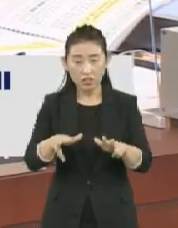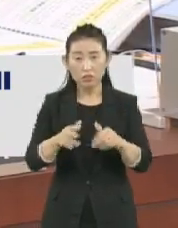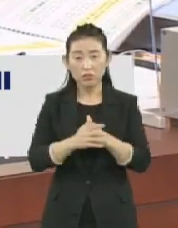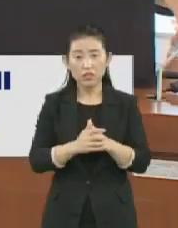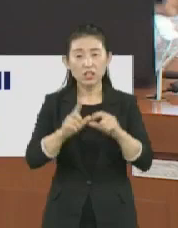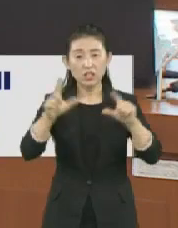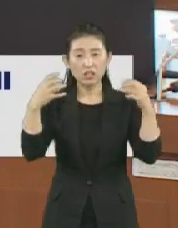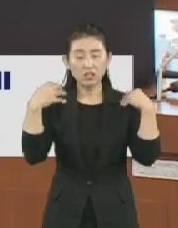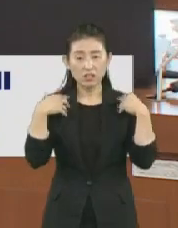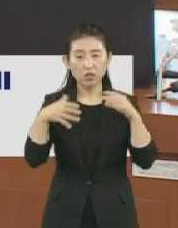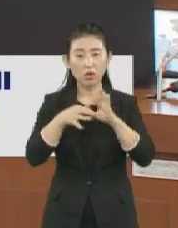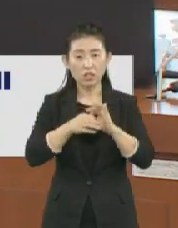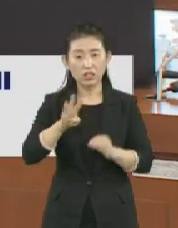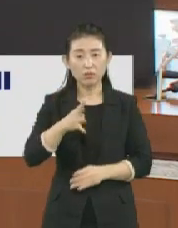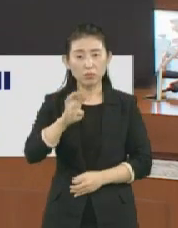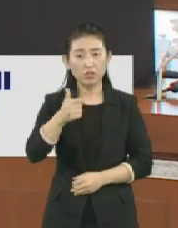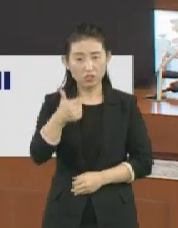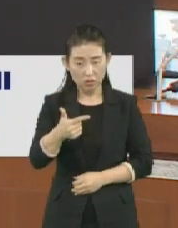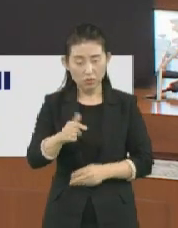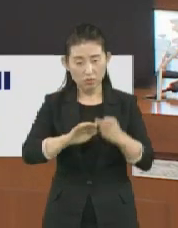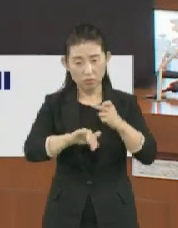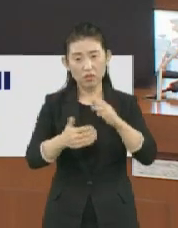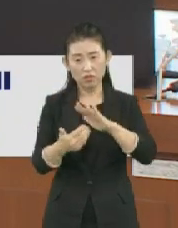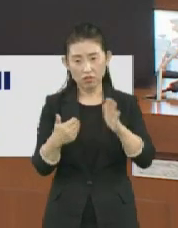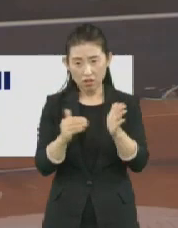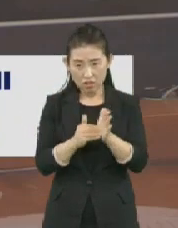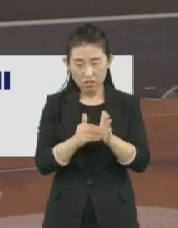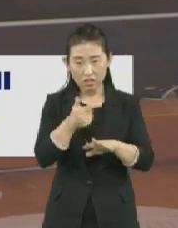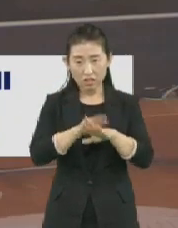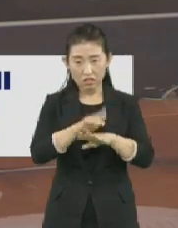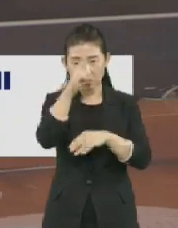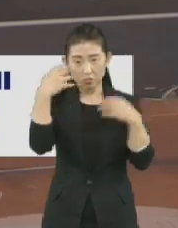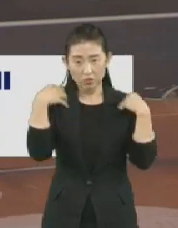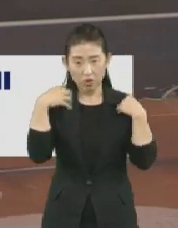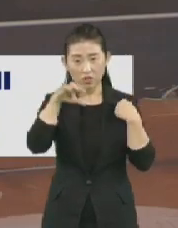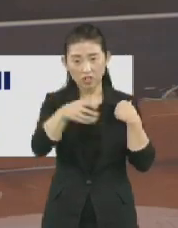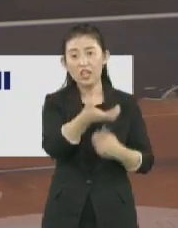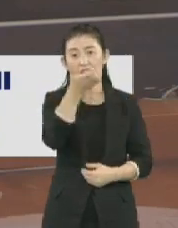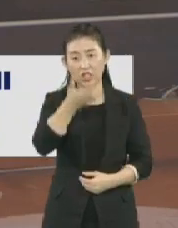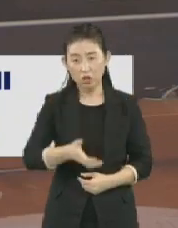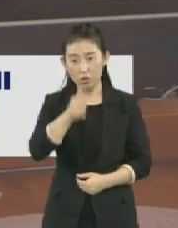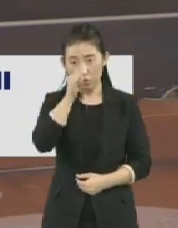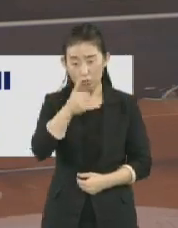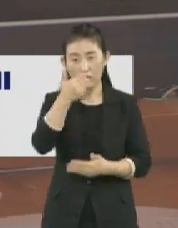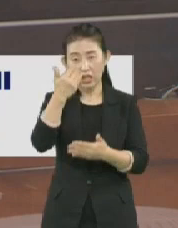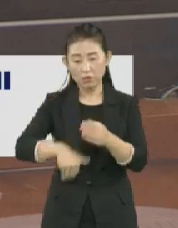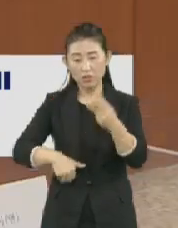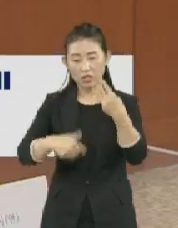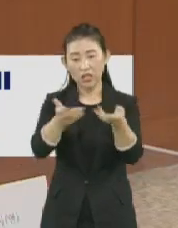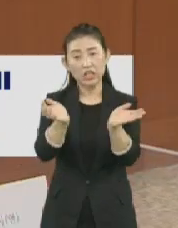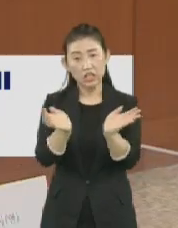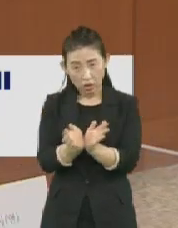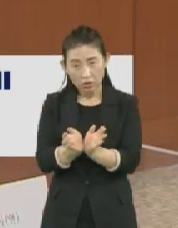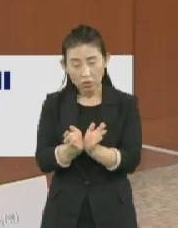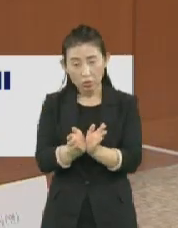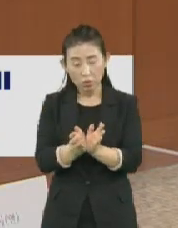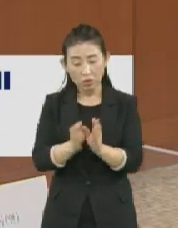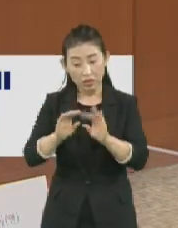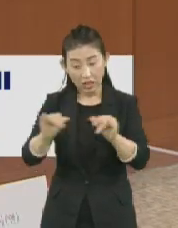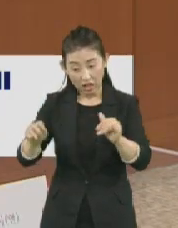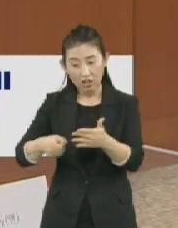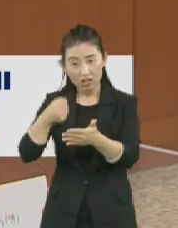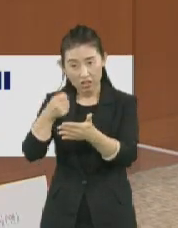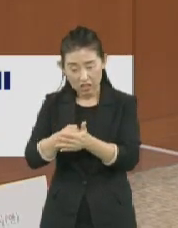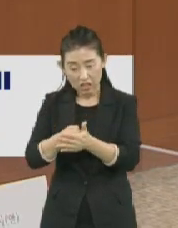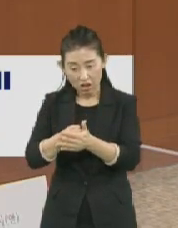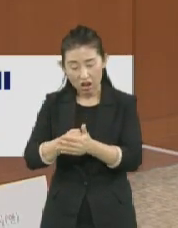정책부서 346명이 올해 말까지 정부 대전청사로 이전하고 나머지 3개 기관도 이전 부지 확정